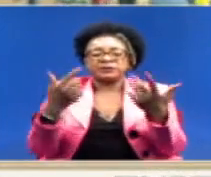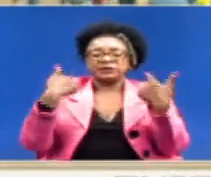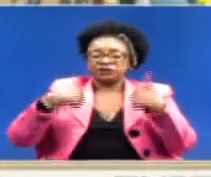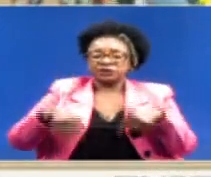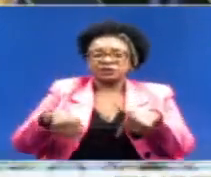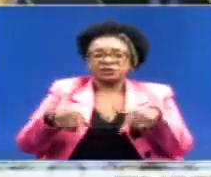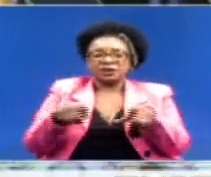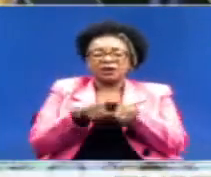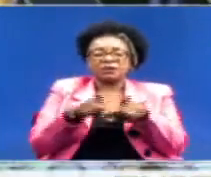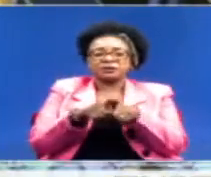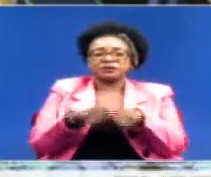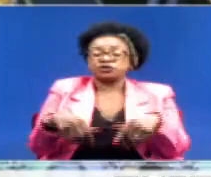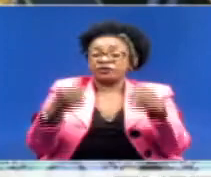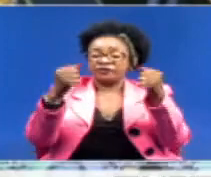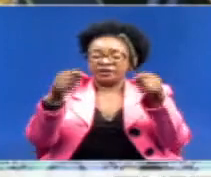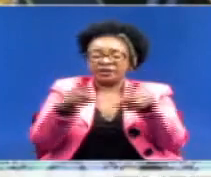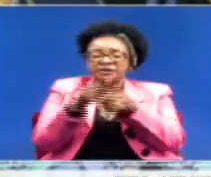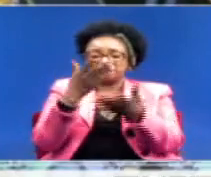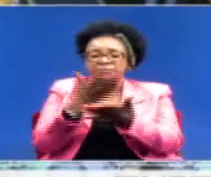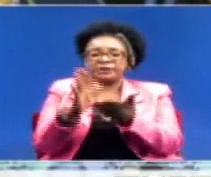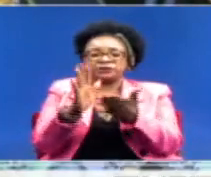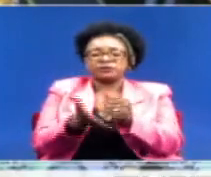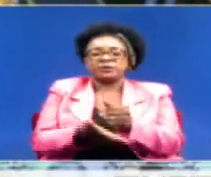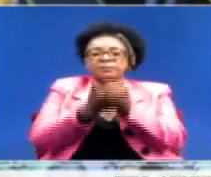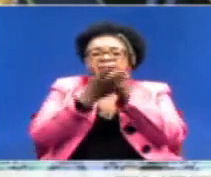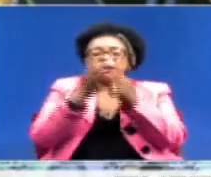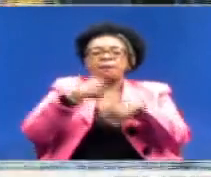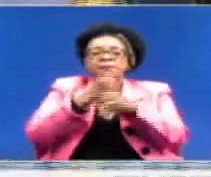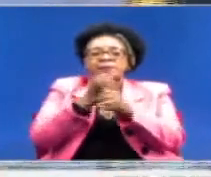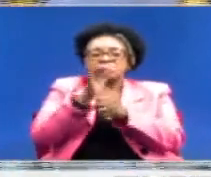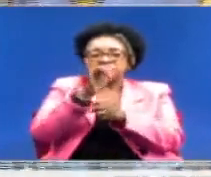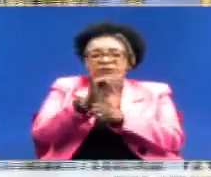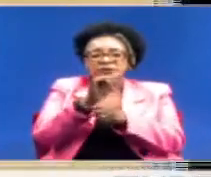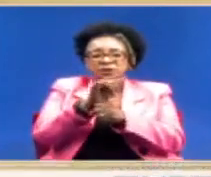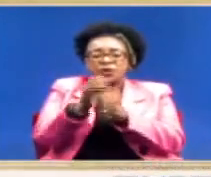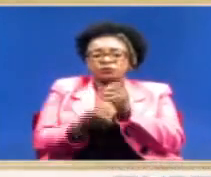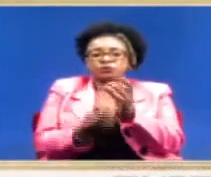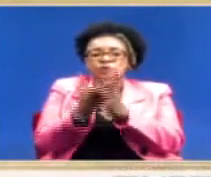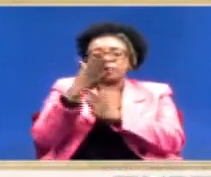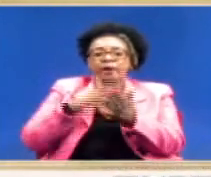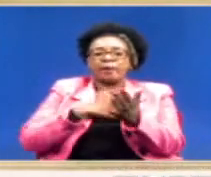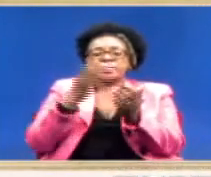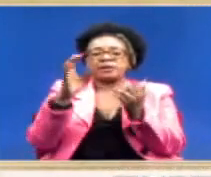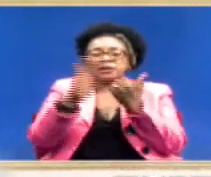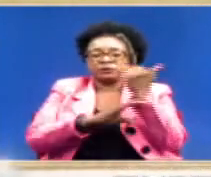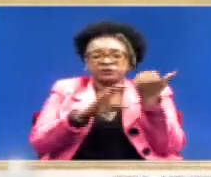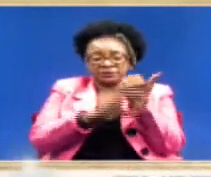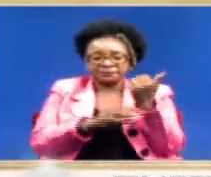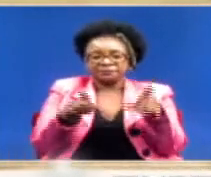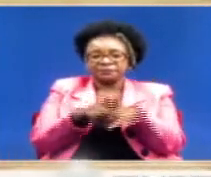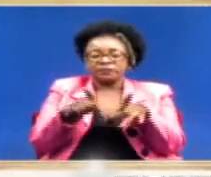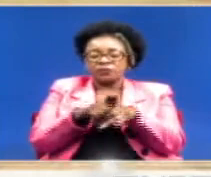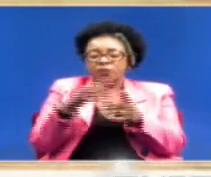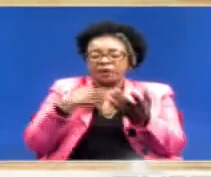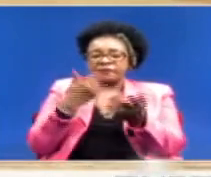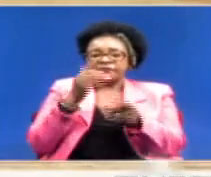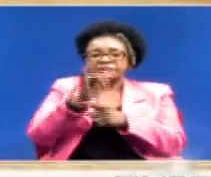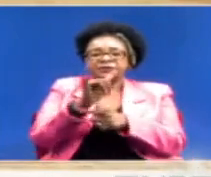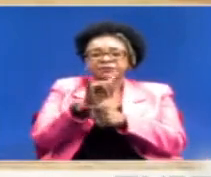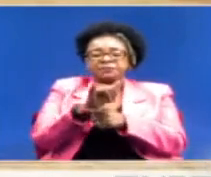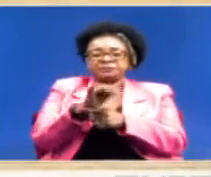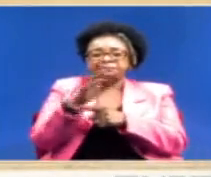trophies as part of helping in making the sport development grow in our county. Tukisalia na kandanda ni kwa Mwangaza